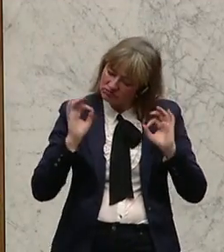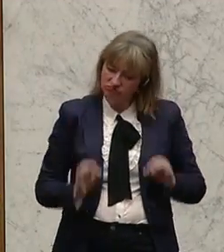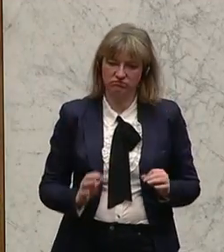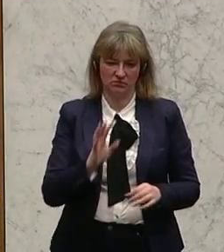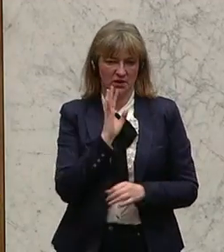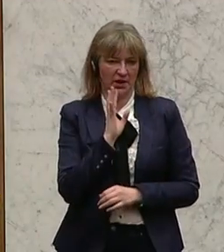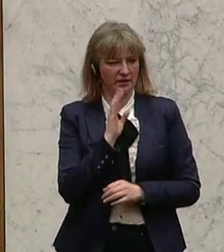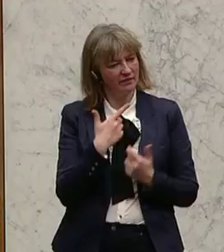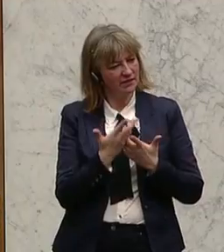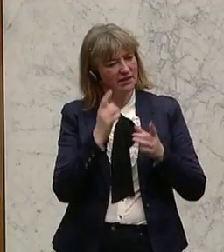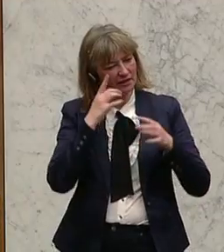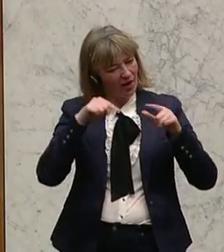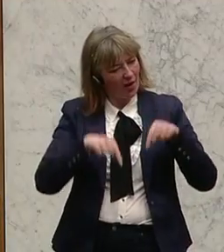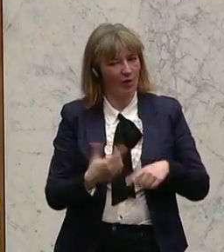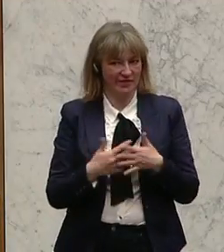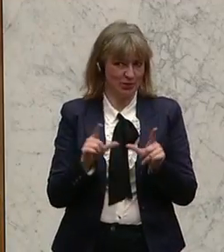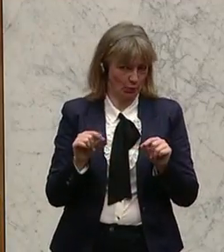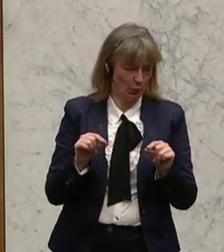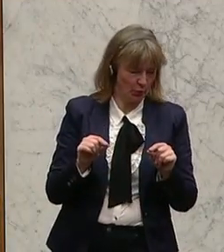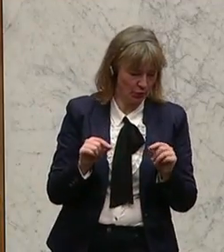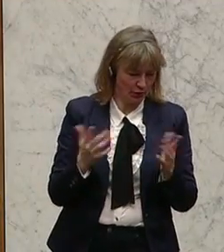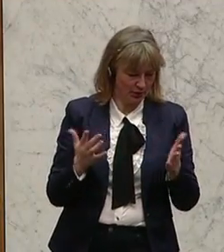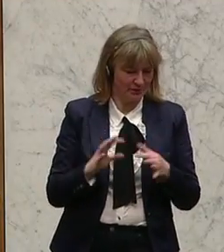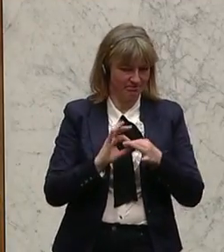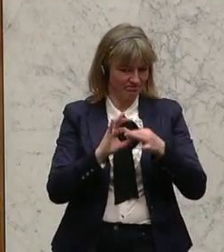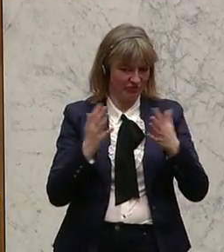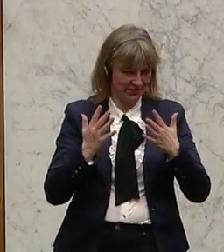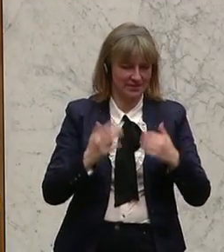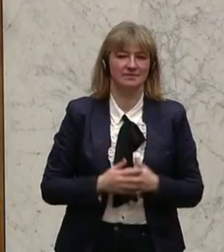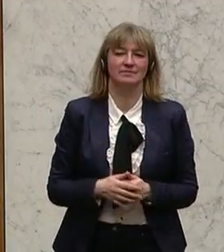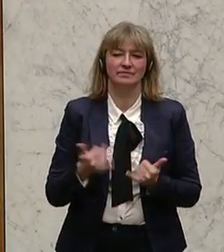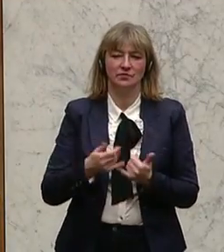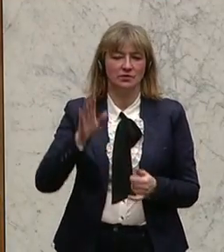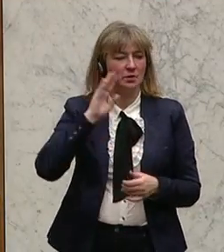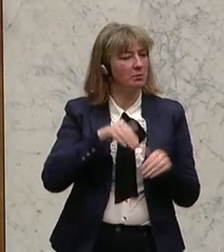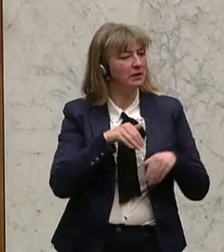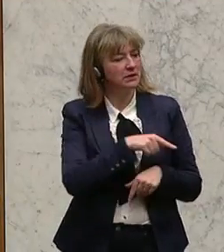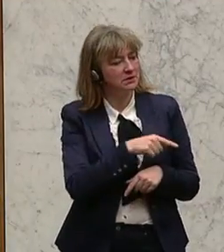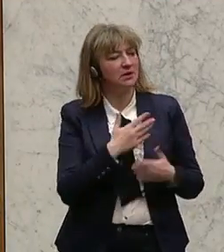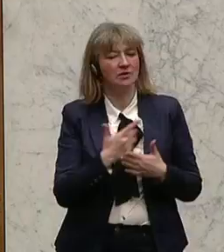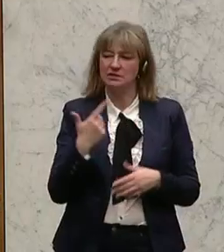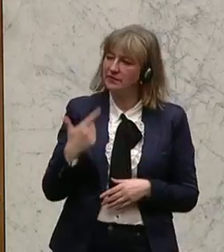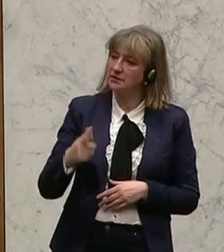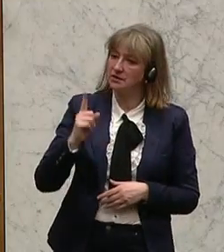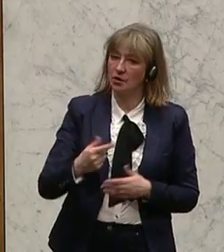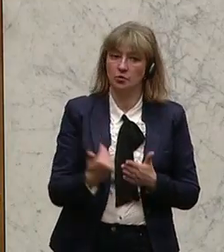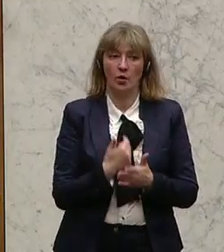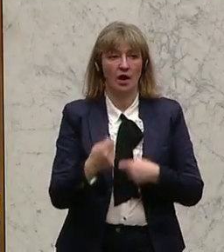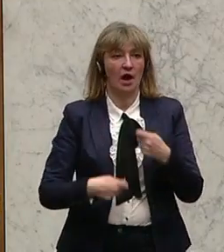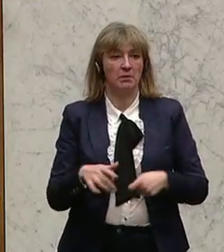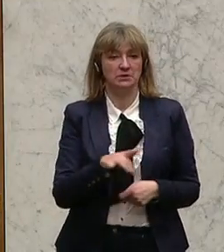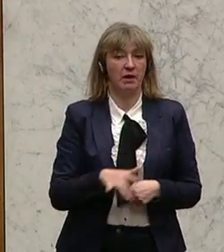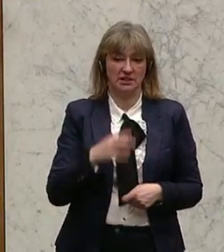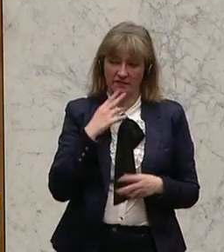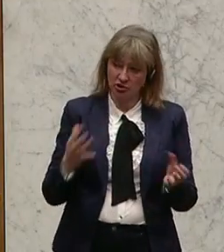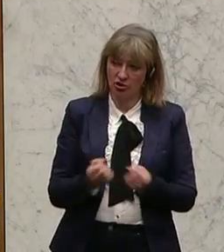bisschen ausleuchten, was das damit zu tun hat. Wenn wir heute gehört haben vom Minister, dass man 20.000 neue Arbeitsplätze schaffen